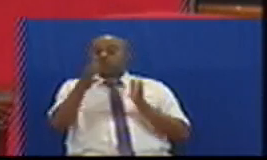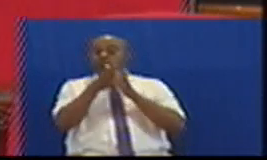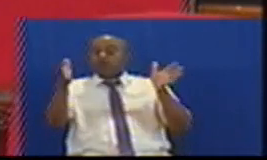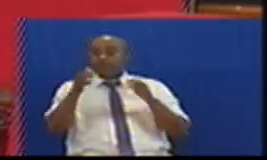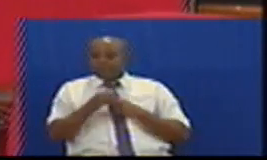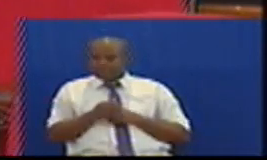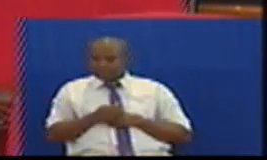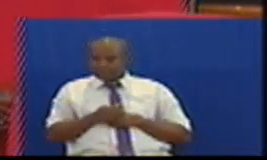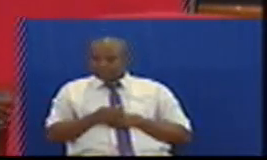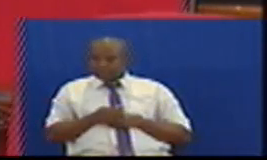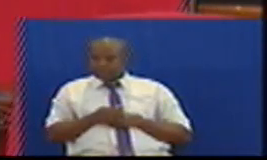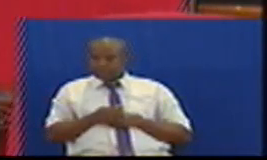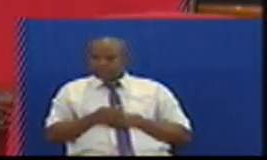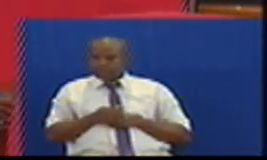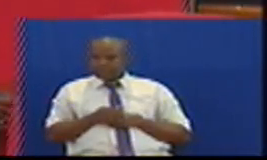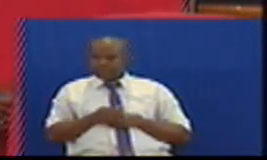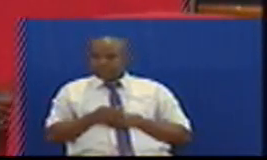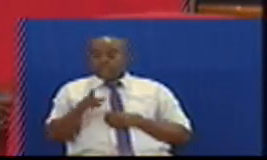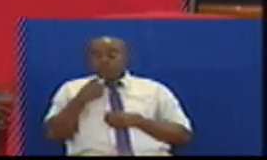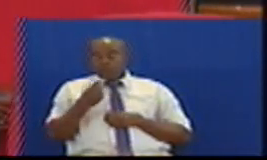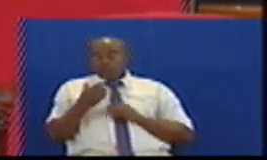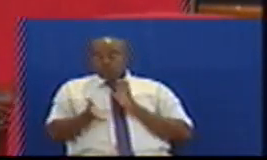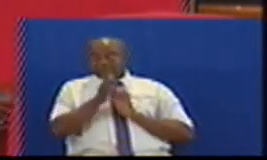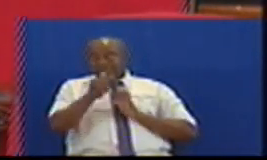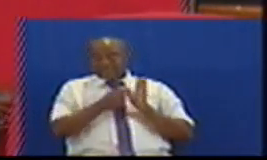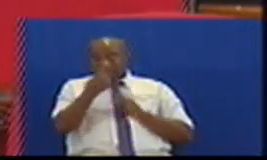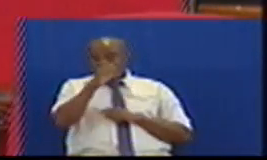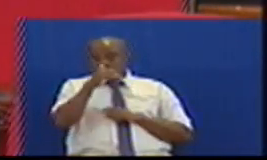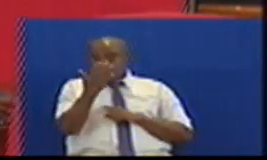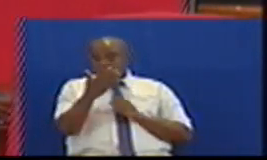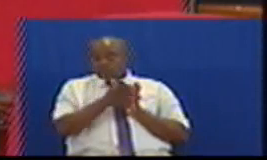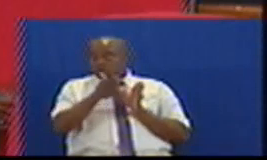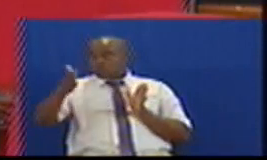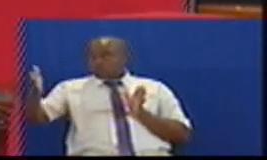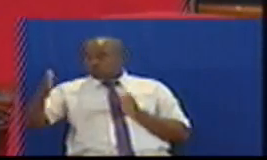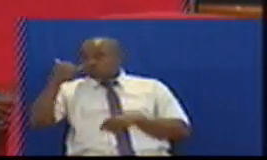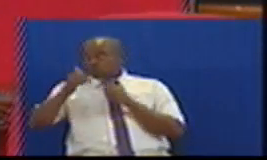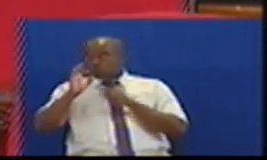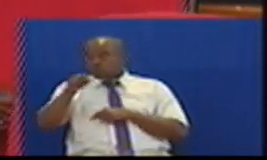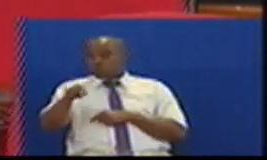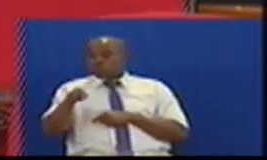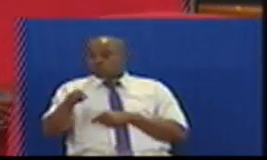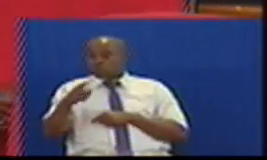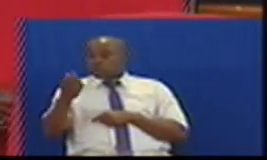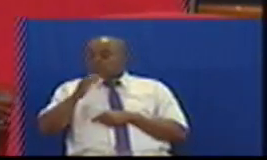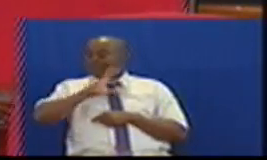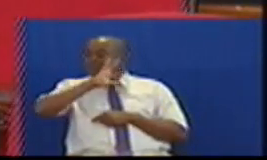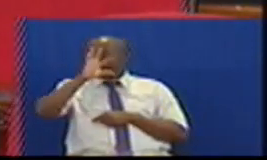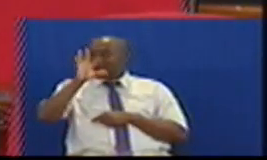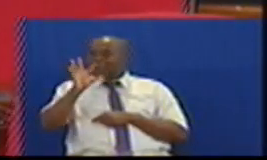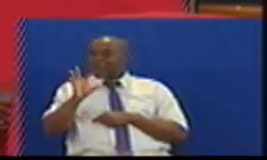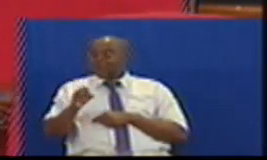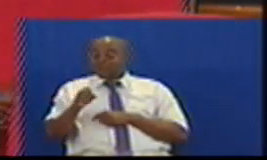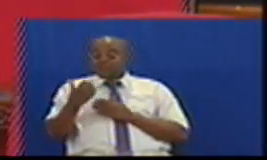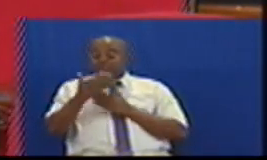ya miezi kadhaa. Wamesema kuanzia tarehe 1 mwezi wa 5 hadi mwishoni wa mwaka huu madeni yote ambayo nchi hizi